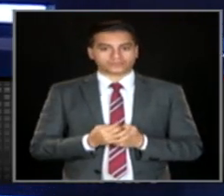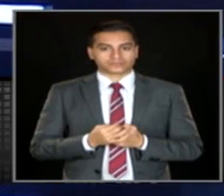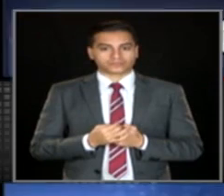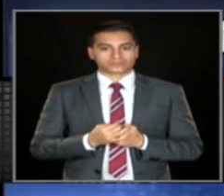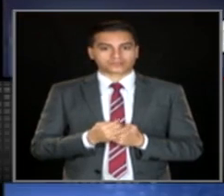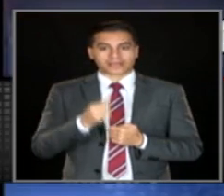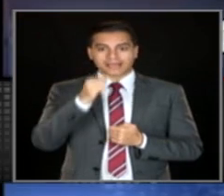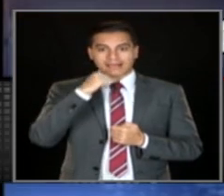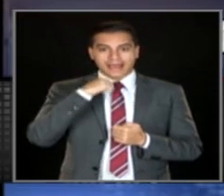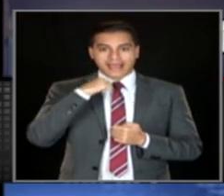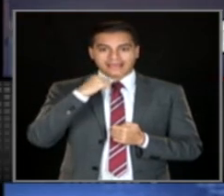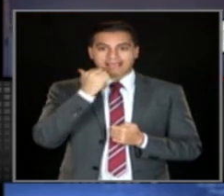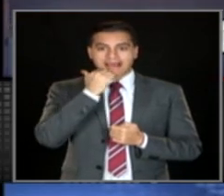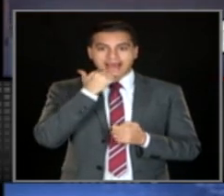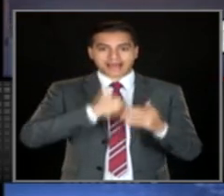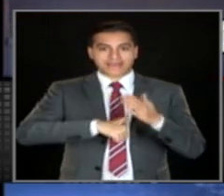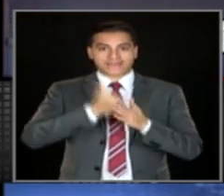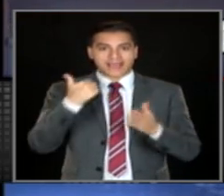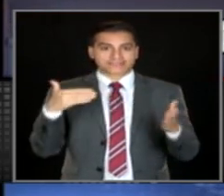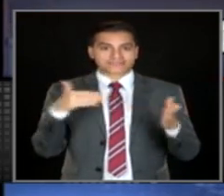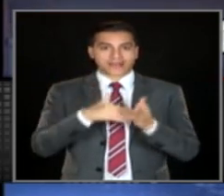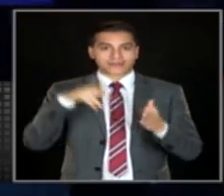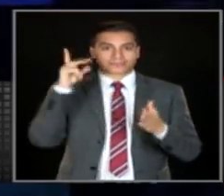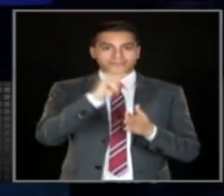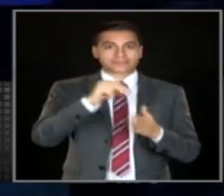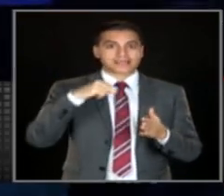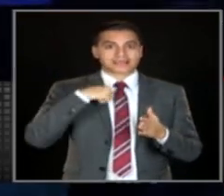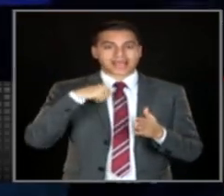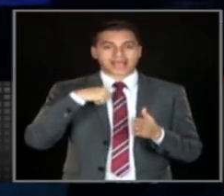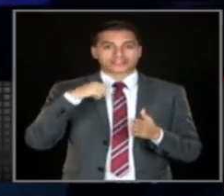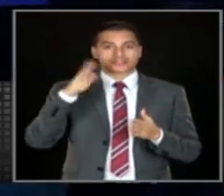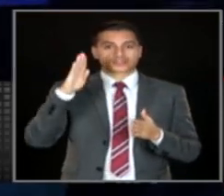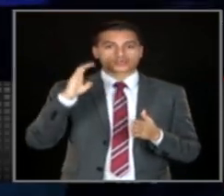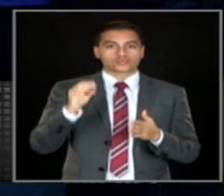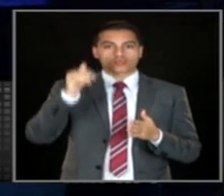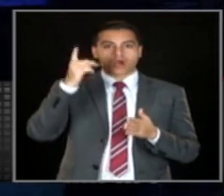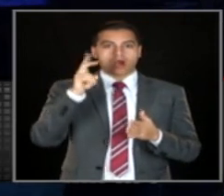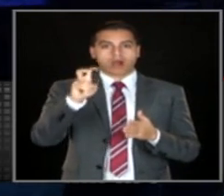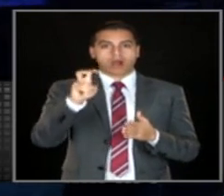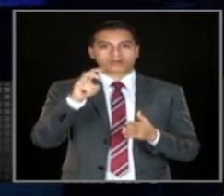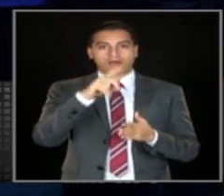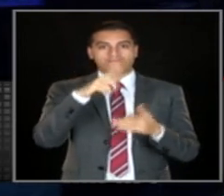الأهلي فاز في النهائي على نادي سجارة الجابوني.